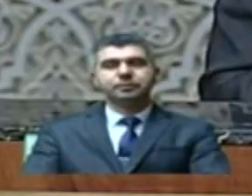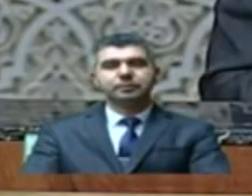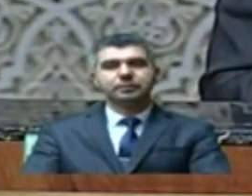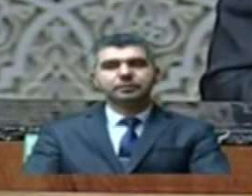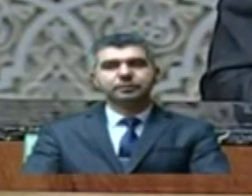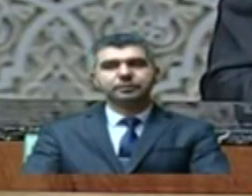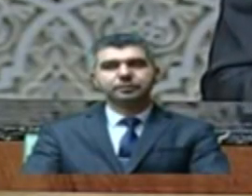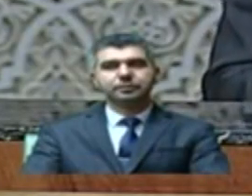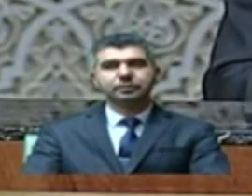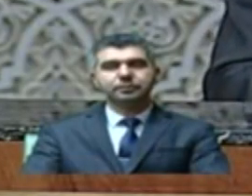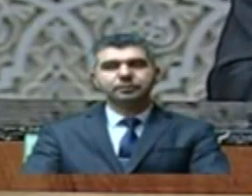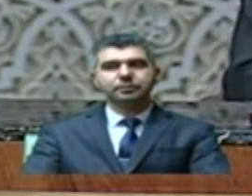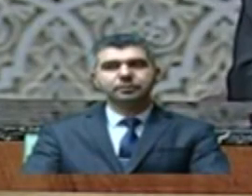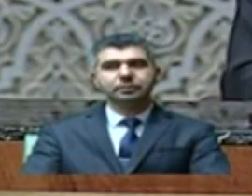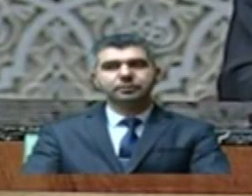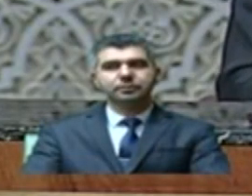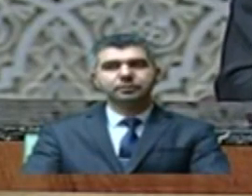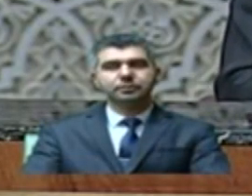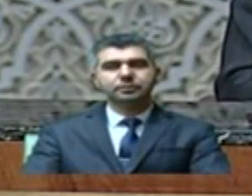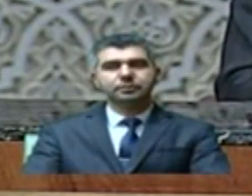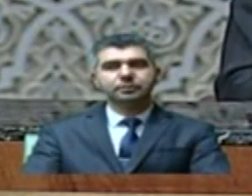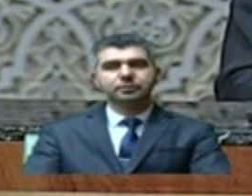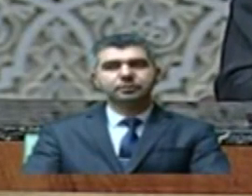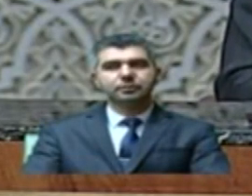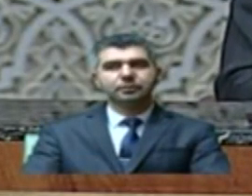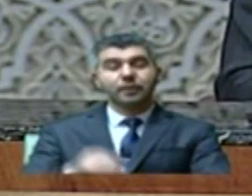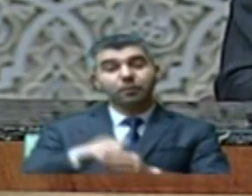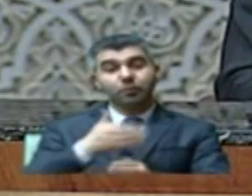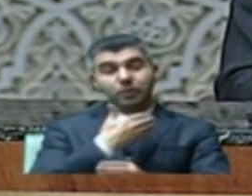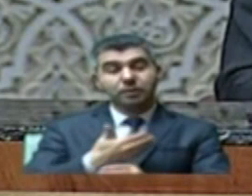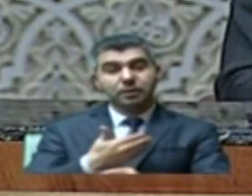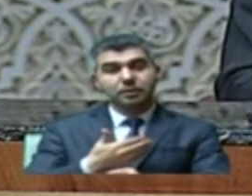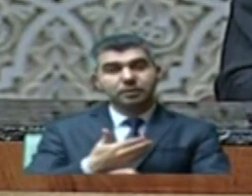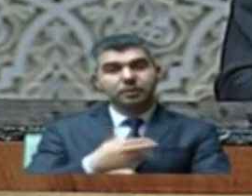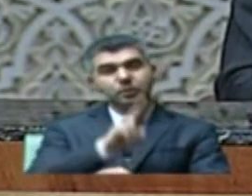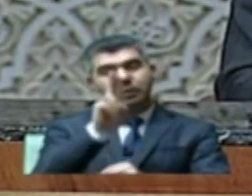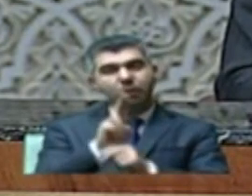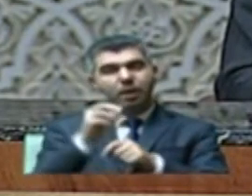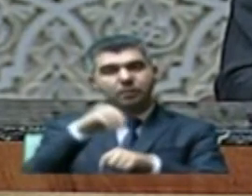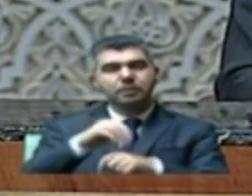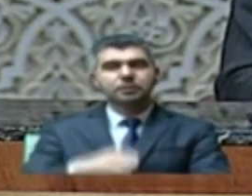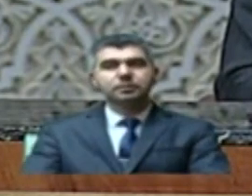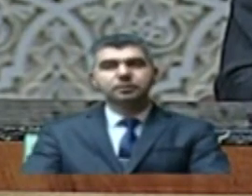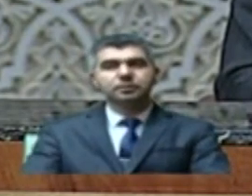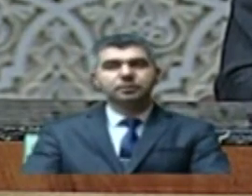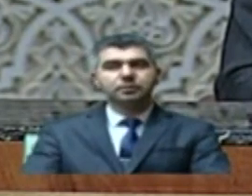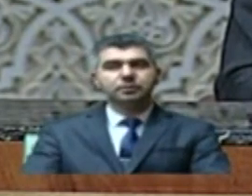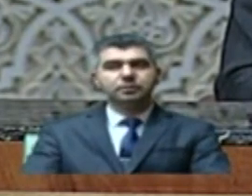شكرا السيدة كاتبة الدولة، الكلمة لأحد السادة المستشارين فريق الاستقلالي، في إطار التعقيب؟